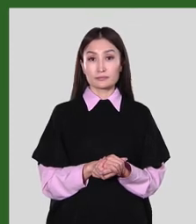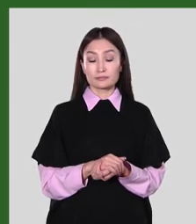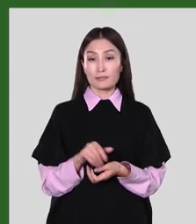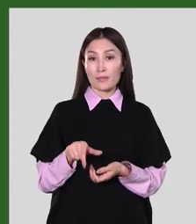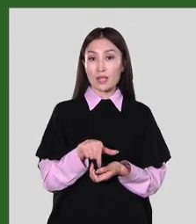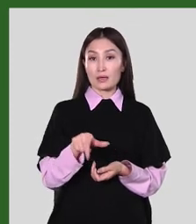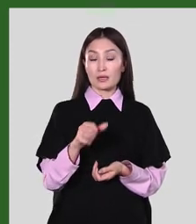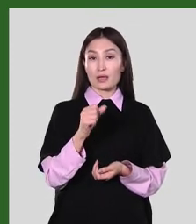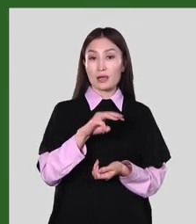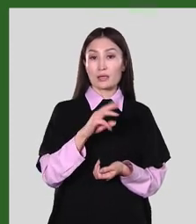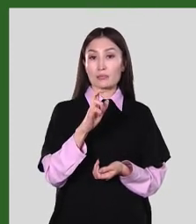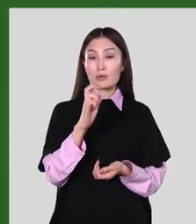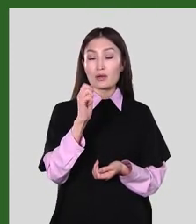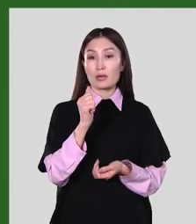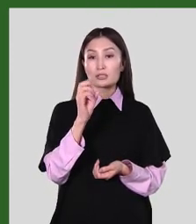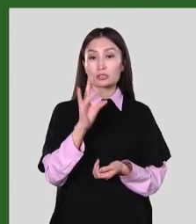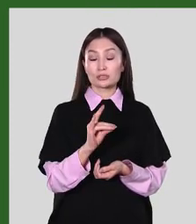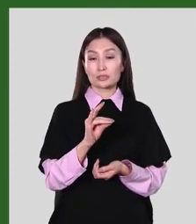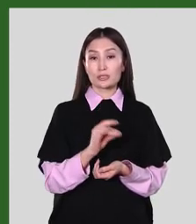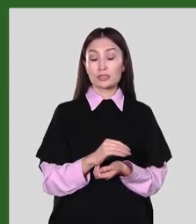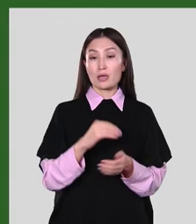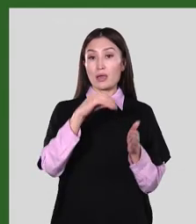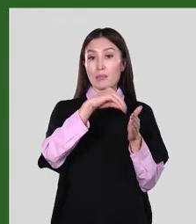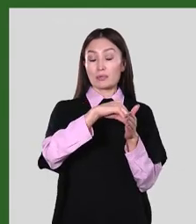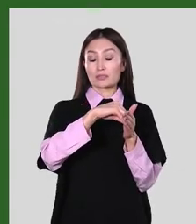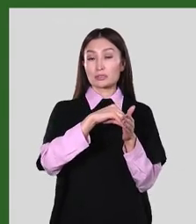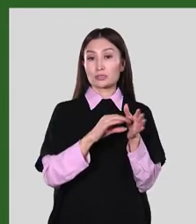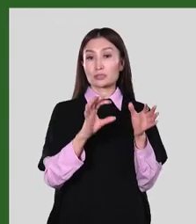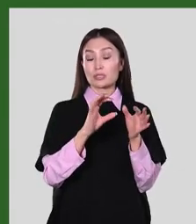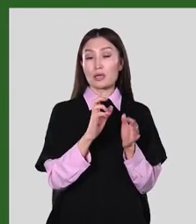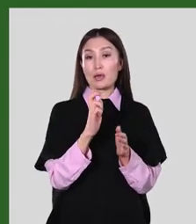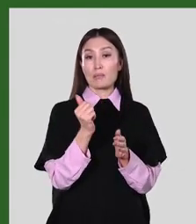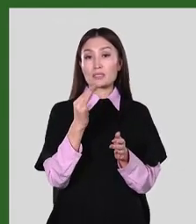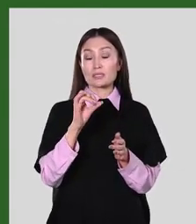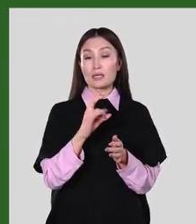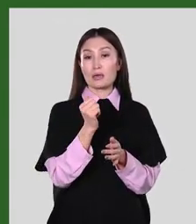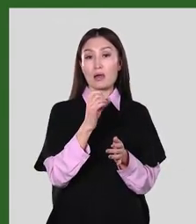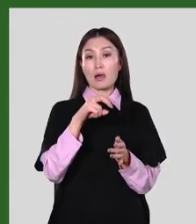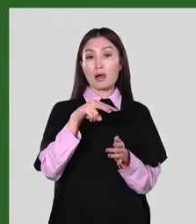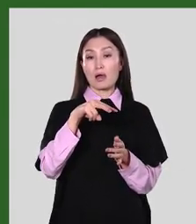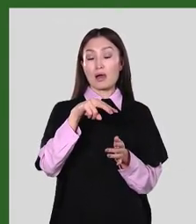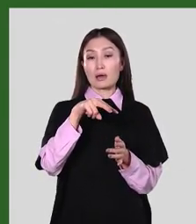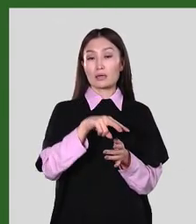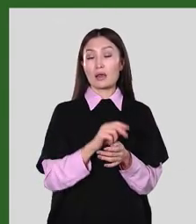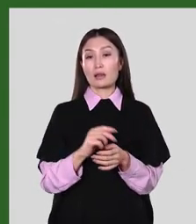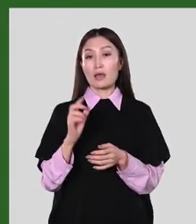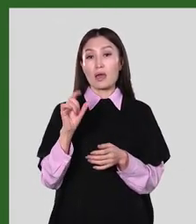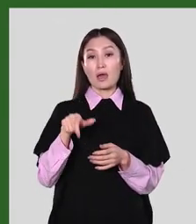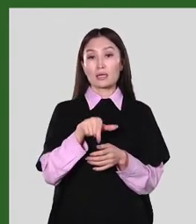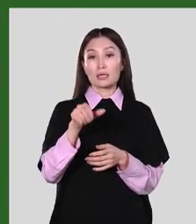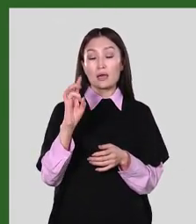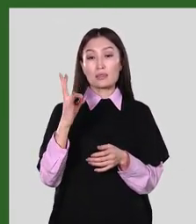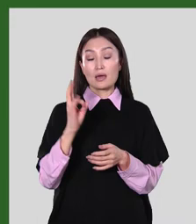река от баши принадлежит бассейну аральского моря река нарын